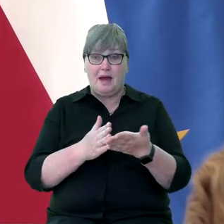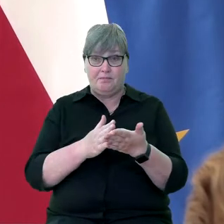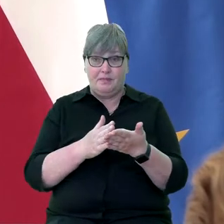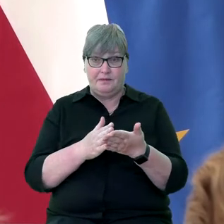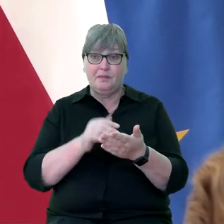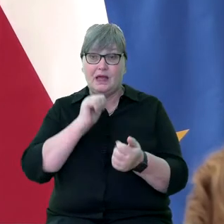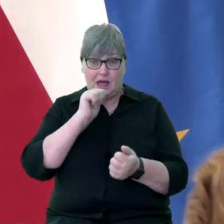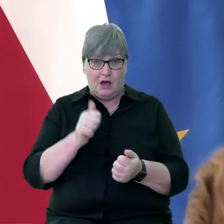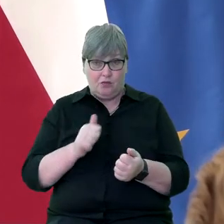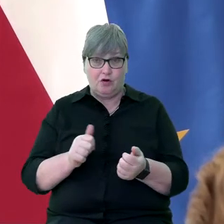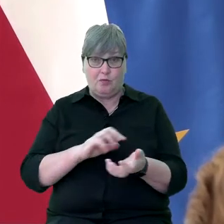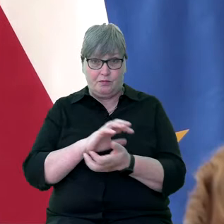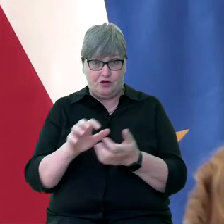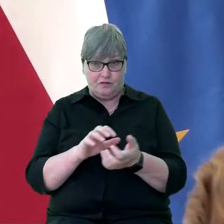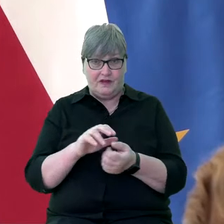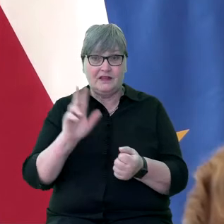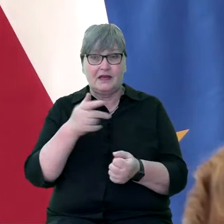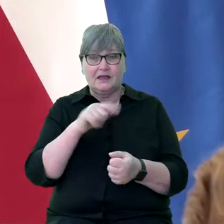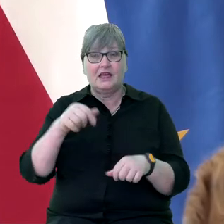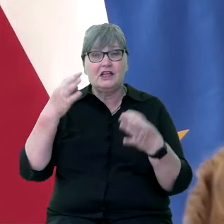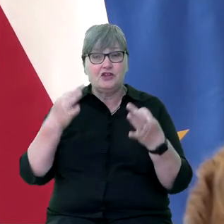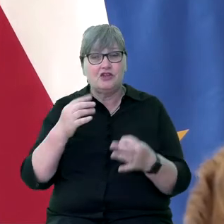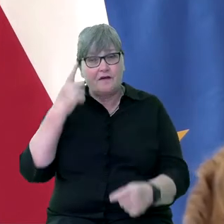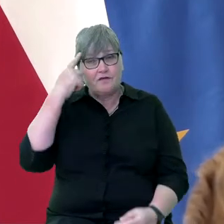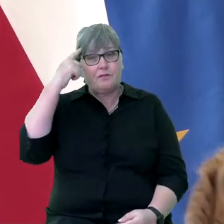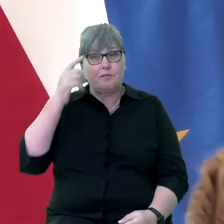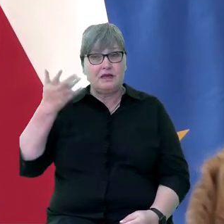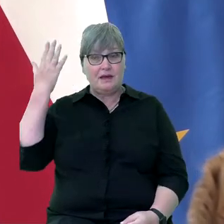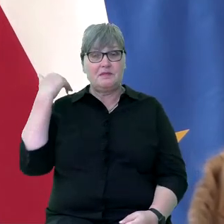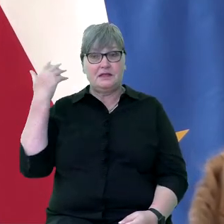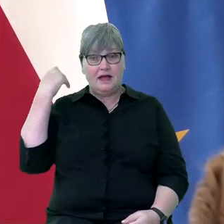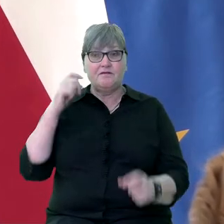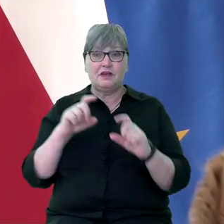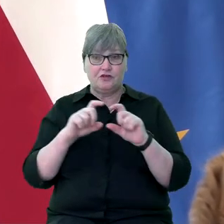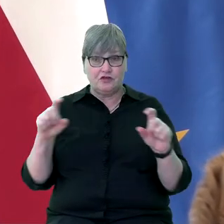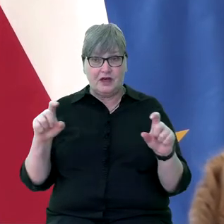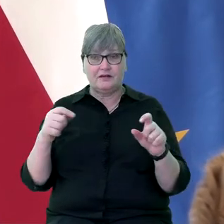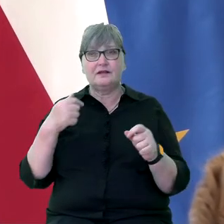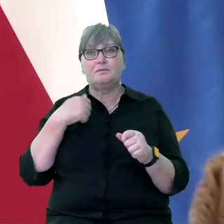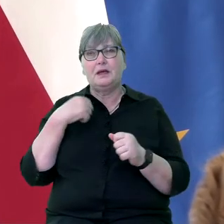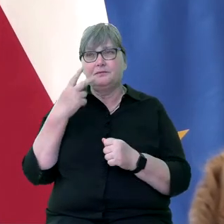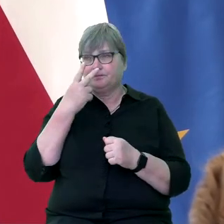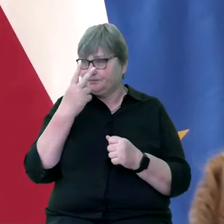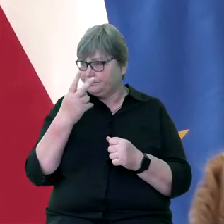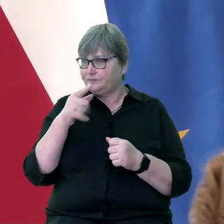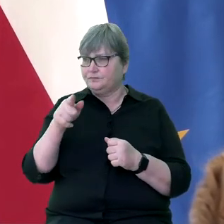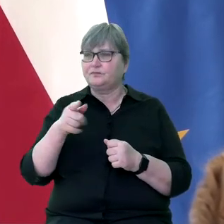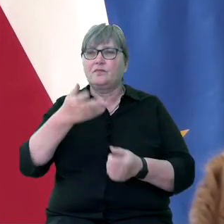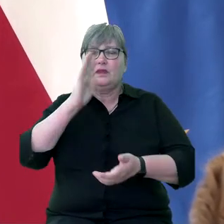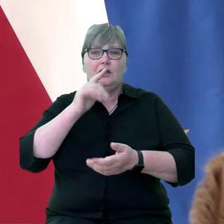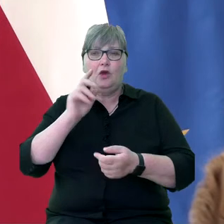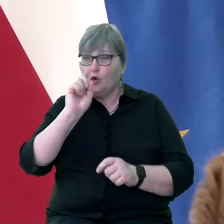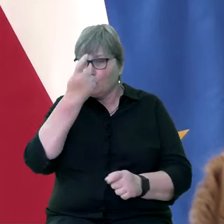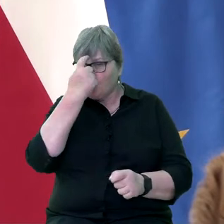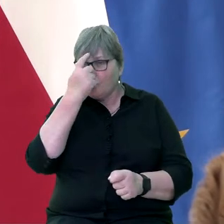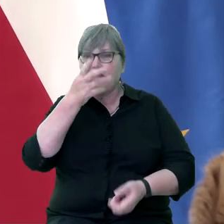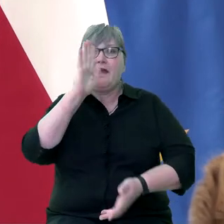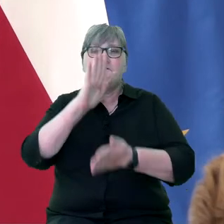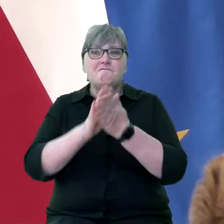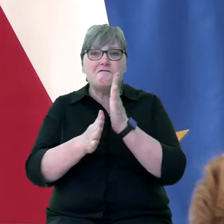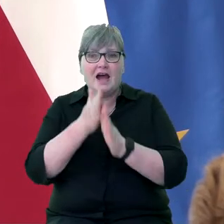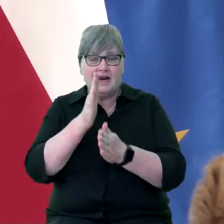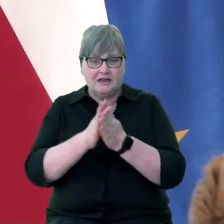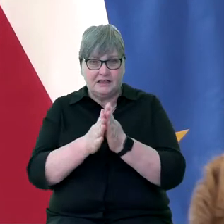sięgamy pamięcią do tamtych odległych czasów, na myśl przychodzą nam przede wszystkim walki zbrojne, które przesądziły